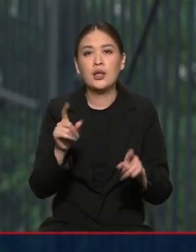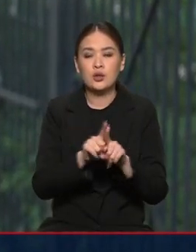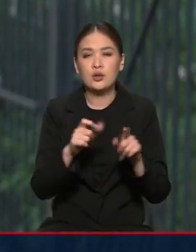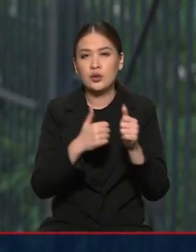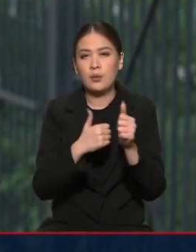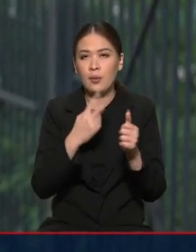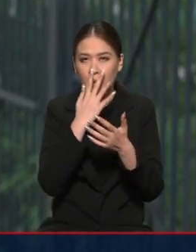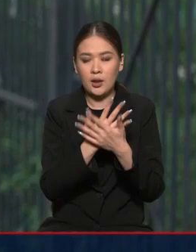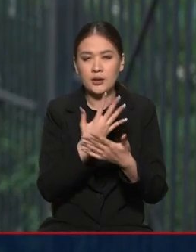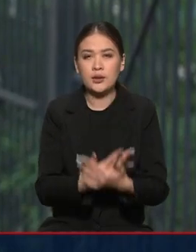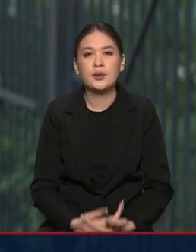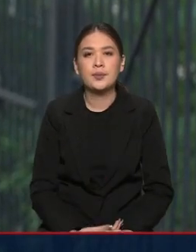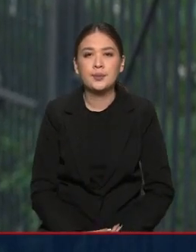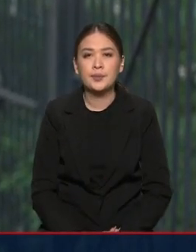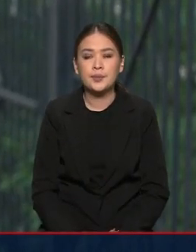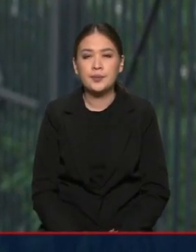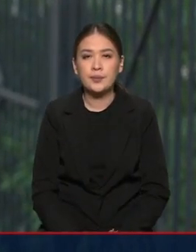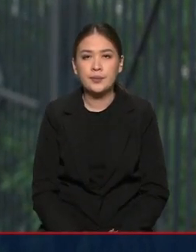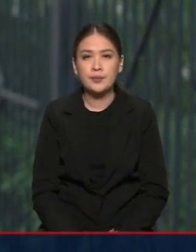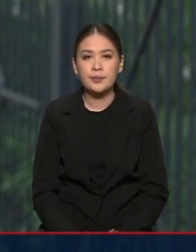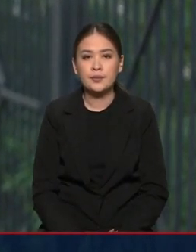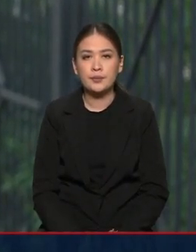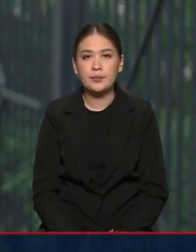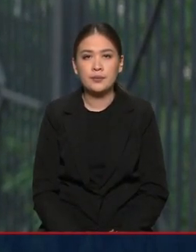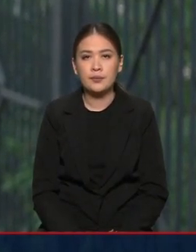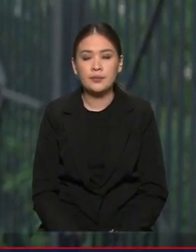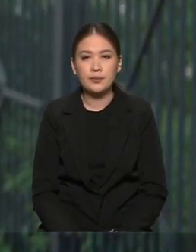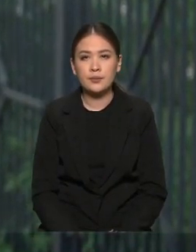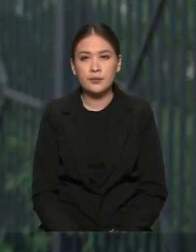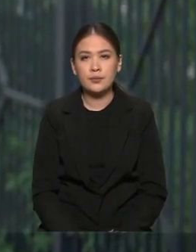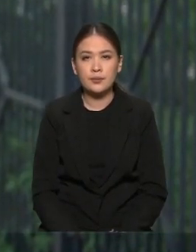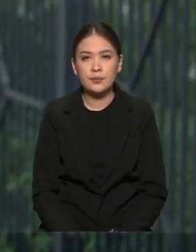других. Шудин Саидов, Мирас Ашенов, Абзал Турабеков, Жибек Жолы, Шымкент.